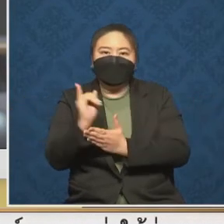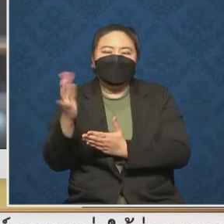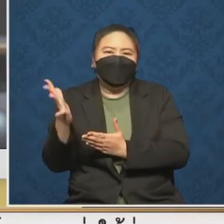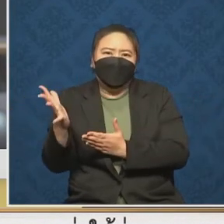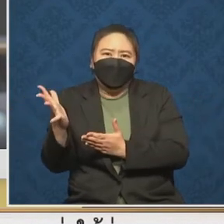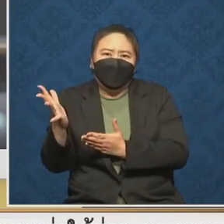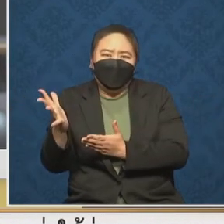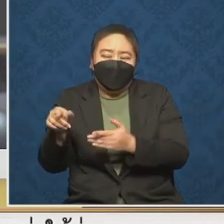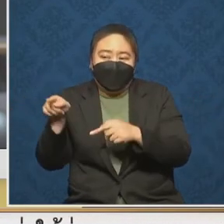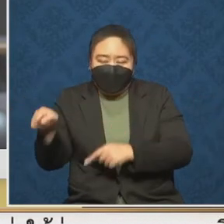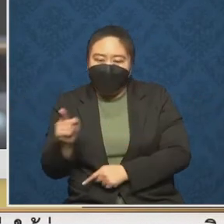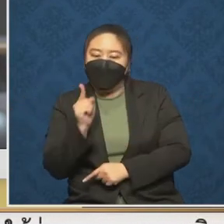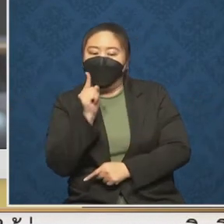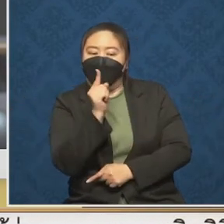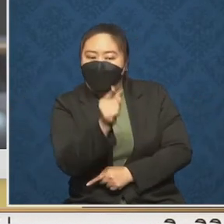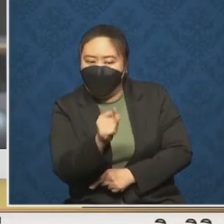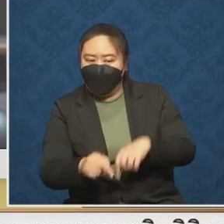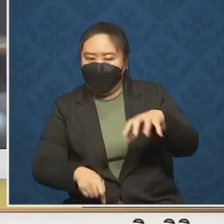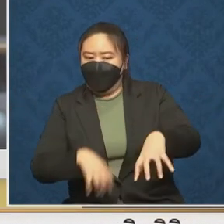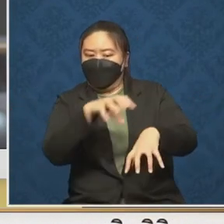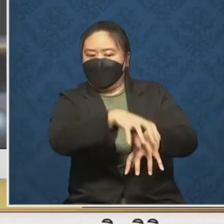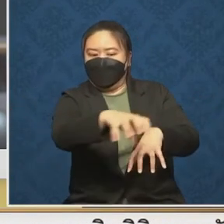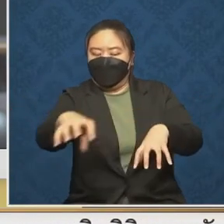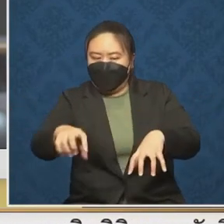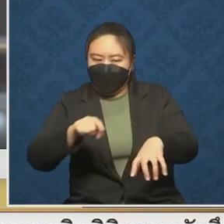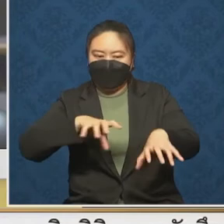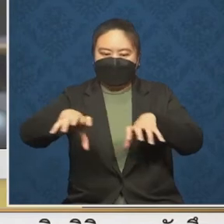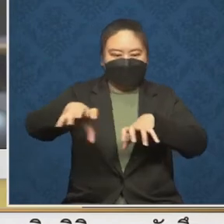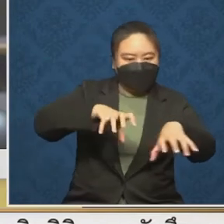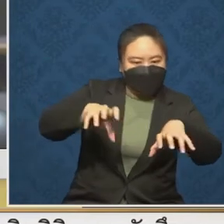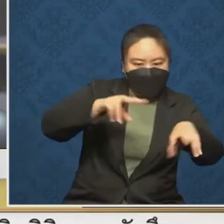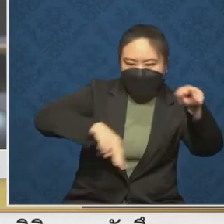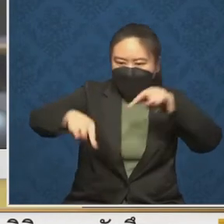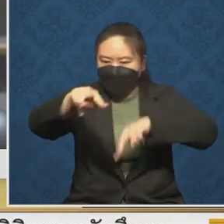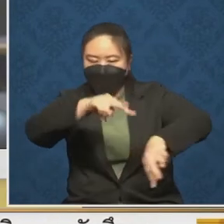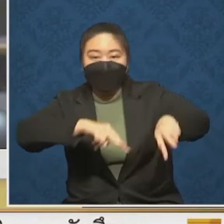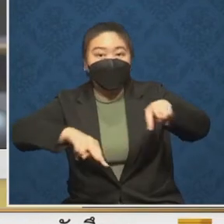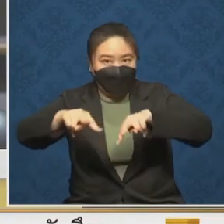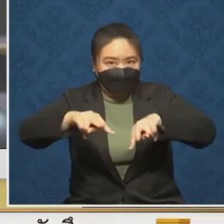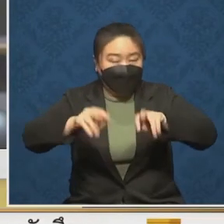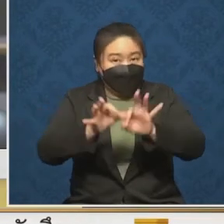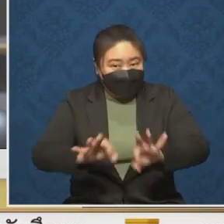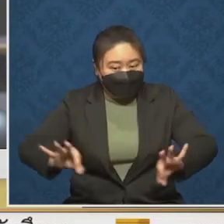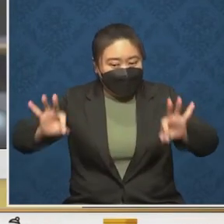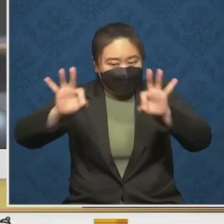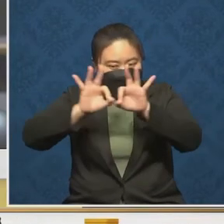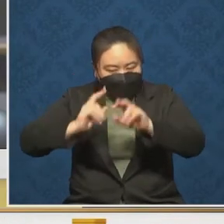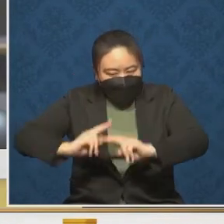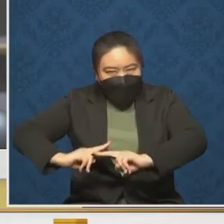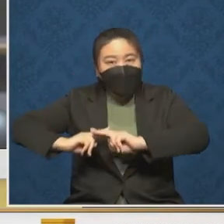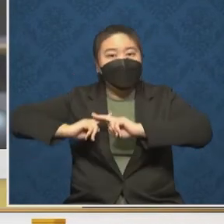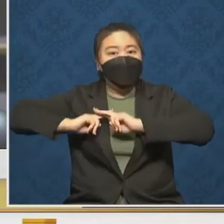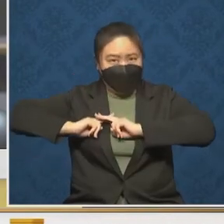อื่นการที่จะไปดำเนินการคนอื่นเราน่าจะต้องทำตัวเอง